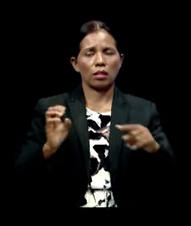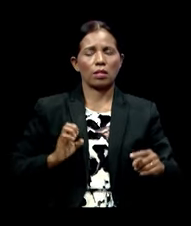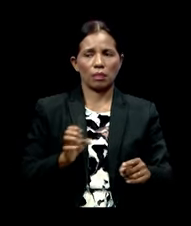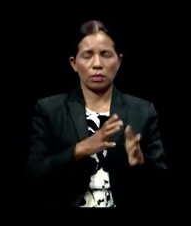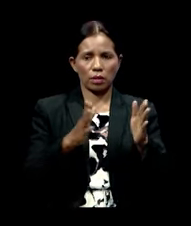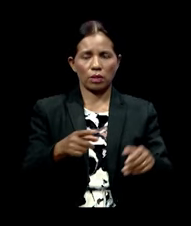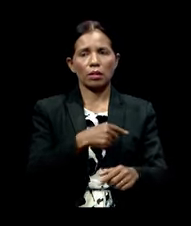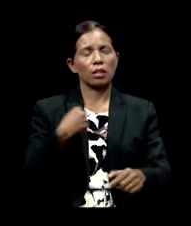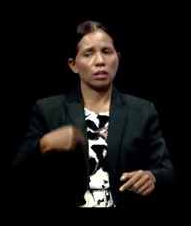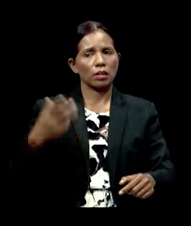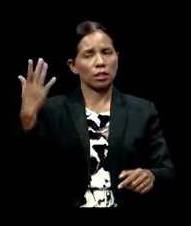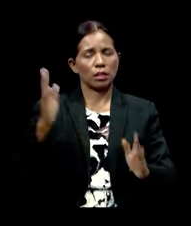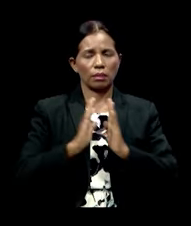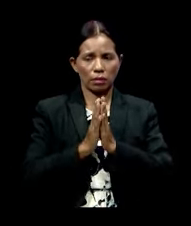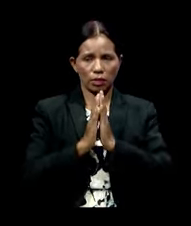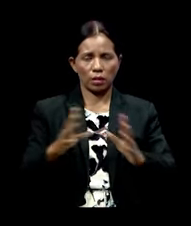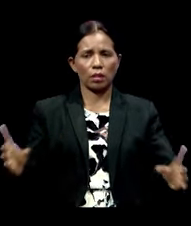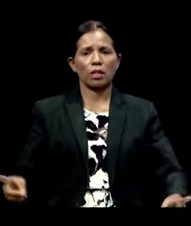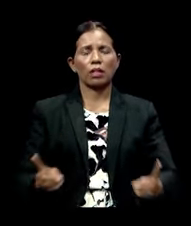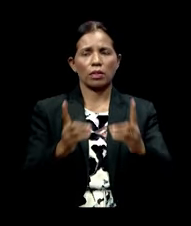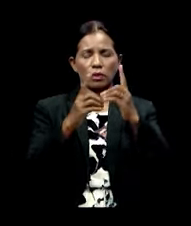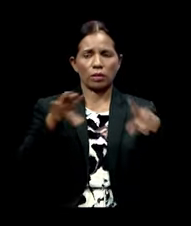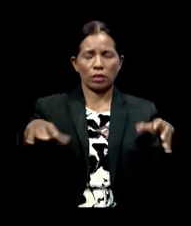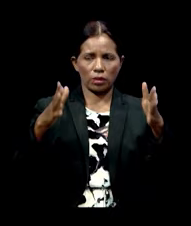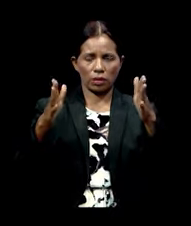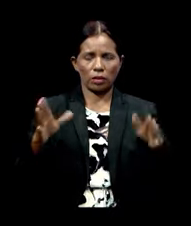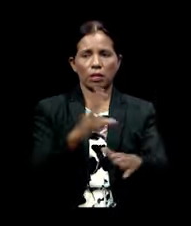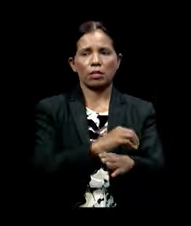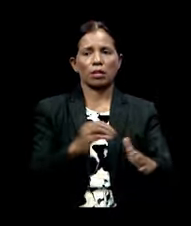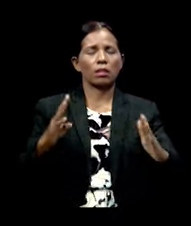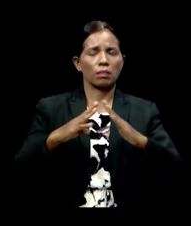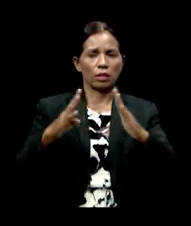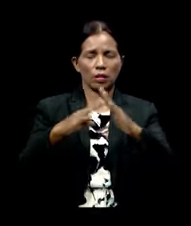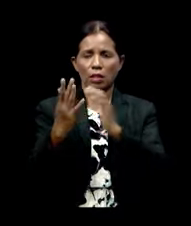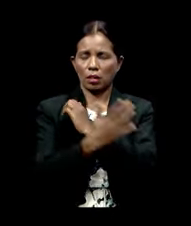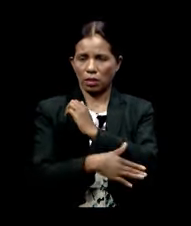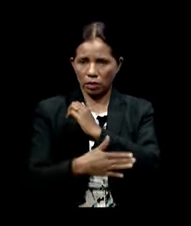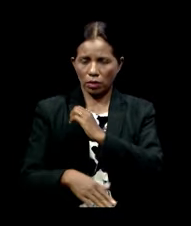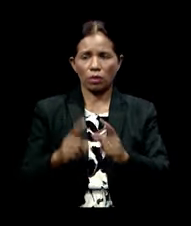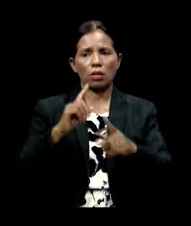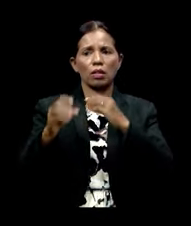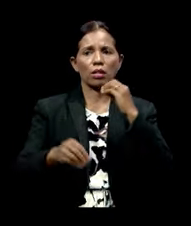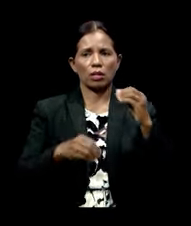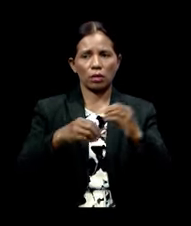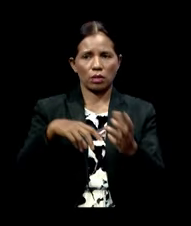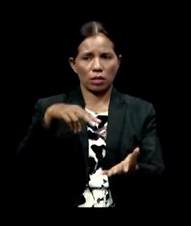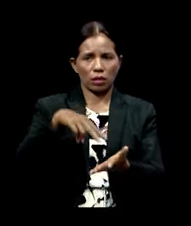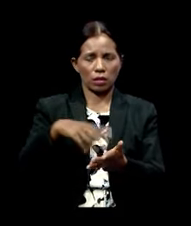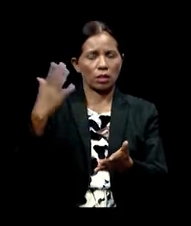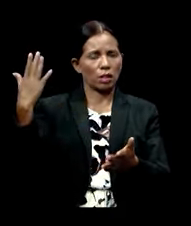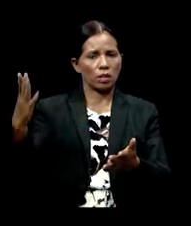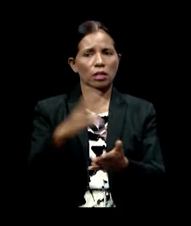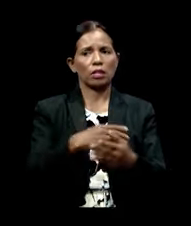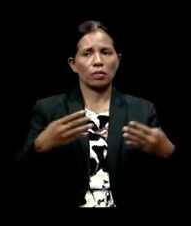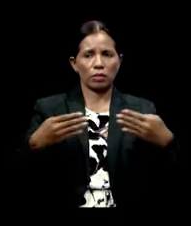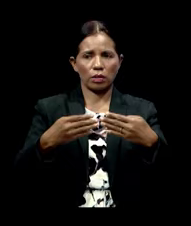ia Myanmar ha sorumal ho altu funcionariu sire ia capital nasaunian hudi kolia kona ba estabilidade ia fronteira ha